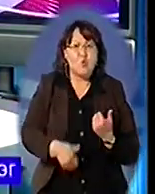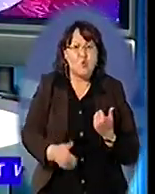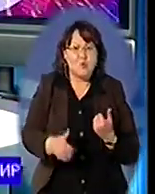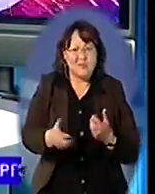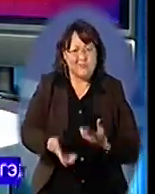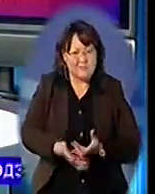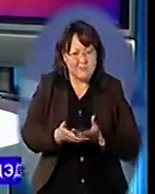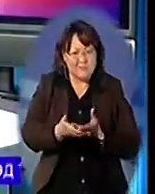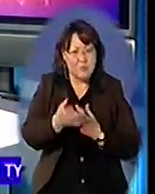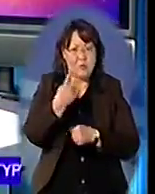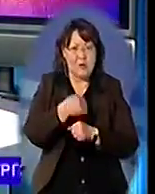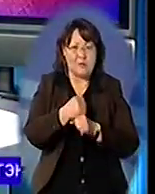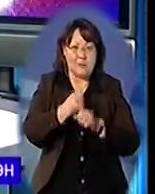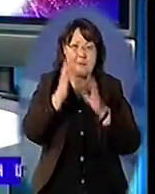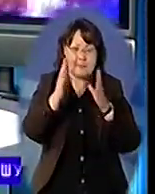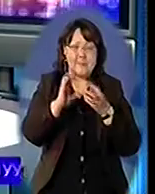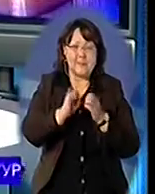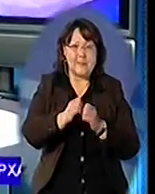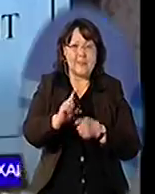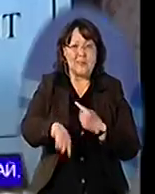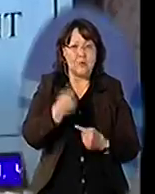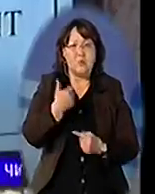өнөөдөр мэдээлсэн юм а.